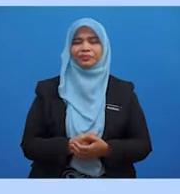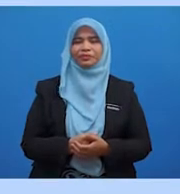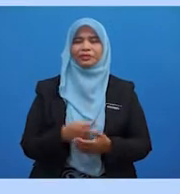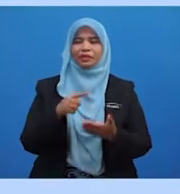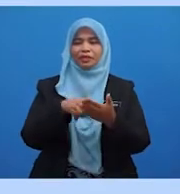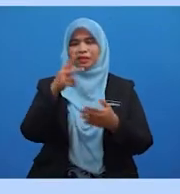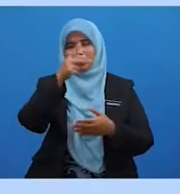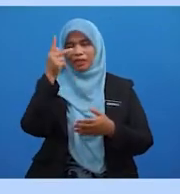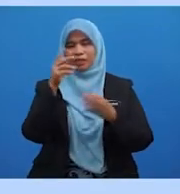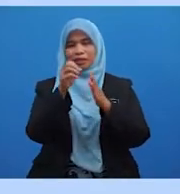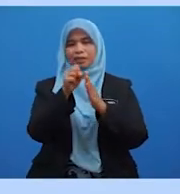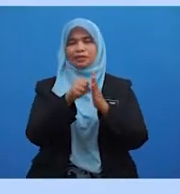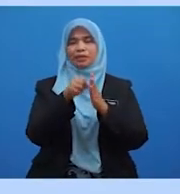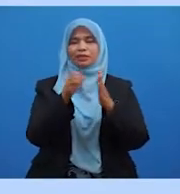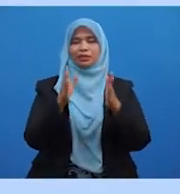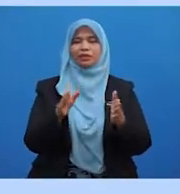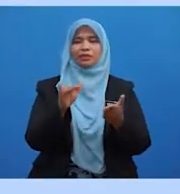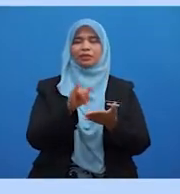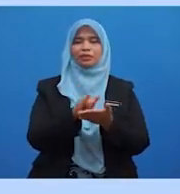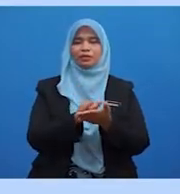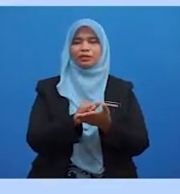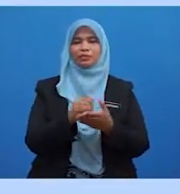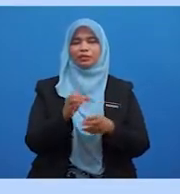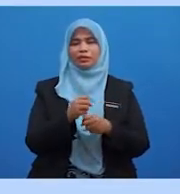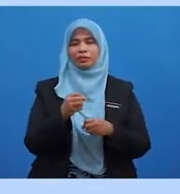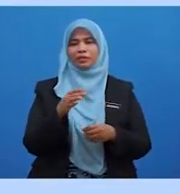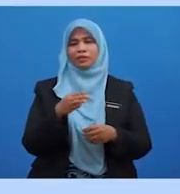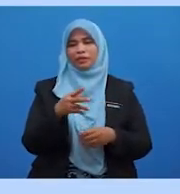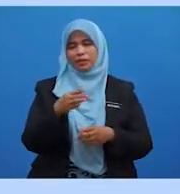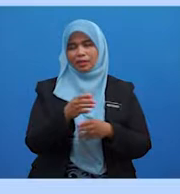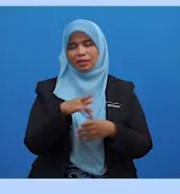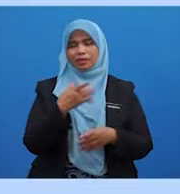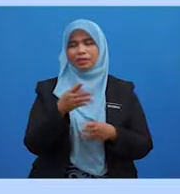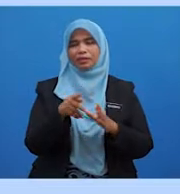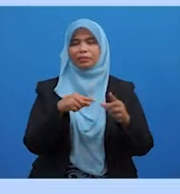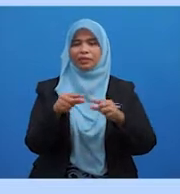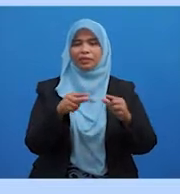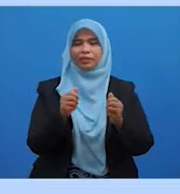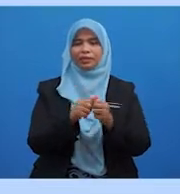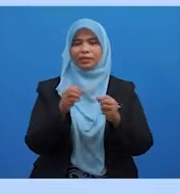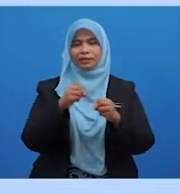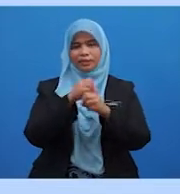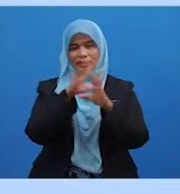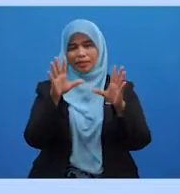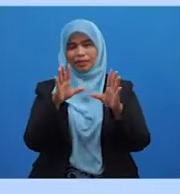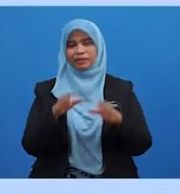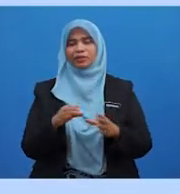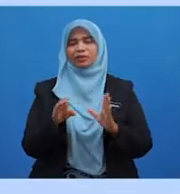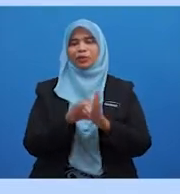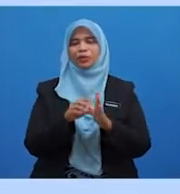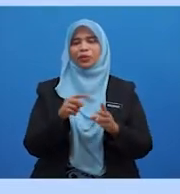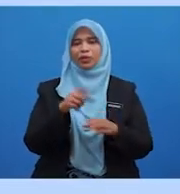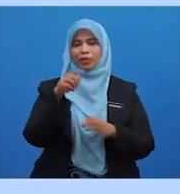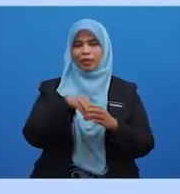Ini kerana seseorang itu dapat melihat setiap pergerakan dengan jelas, sama ada dalam televisyen, di stadium